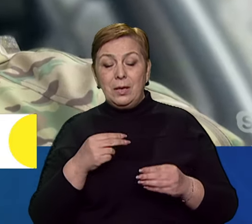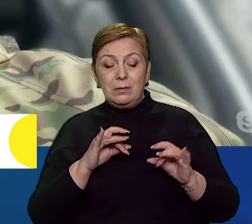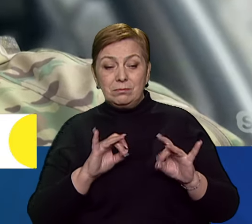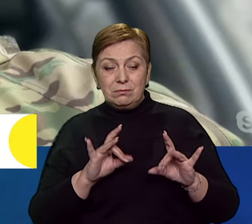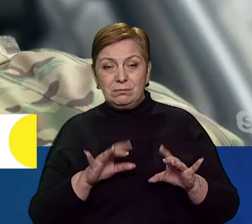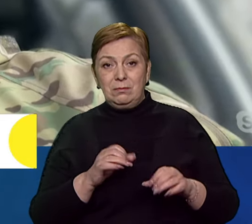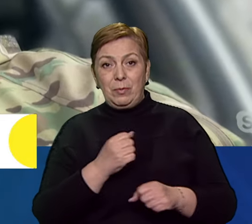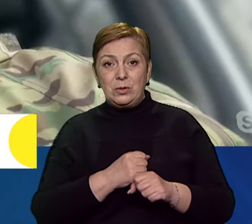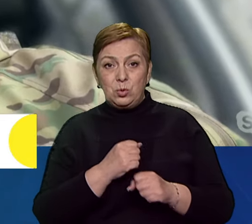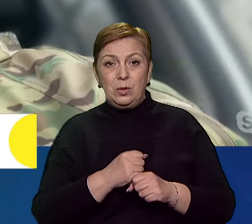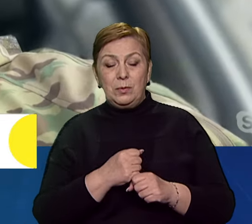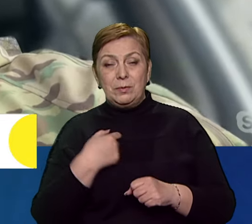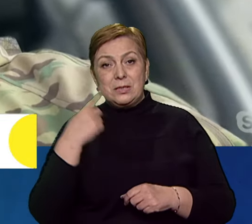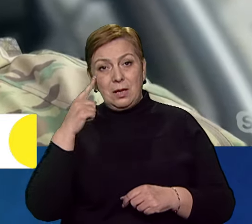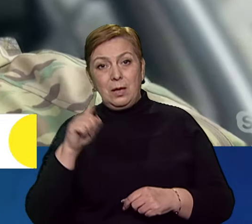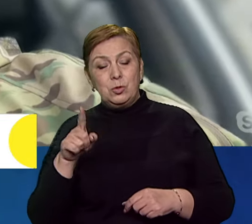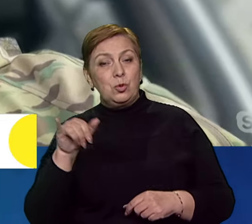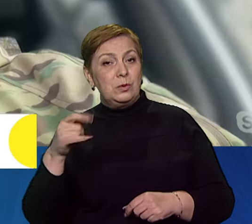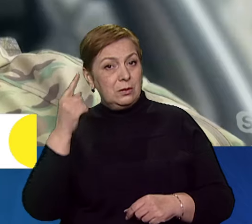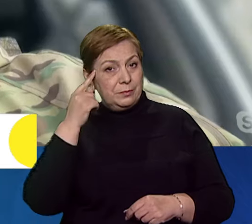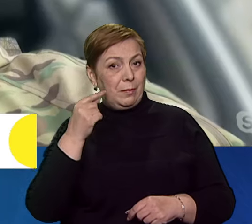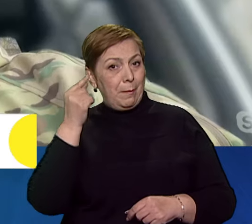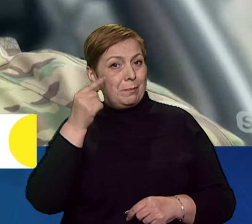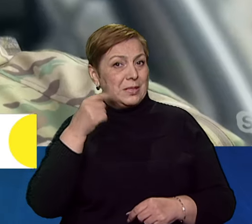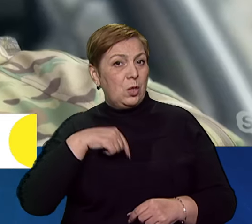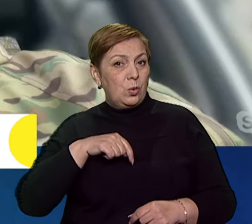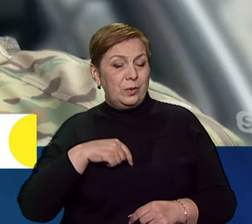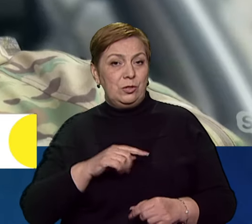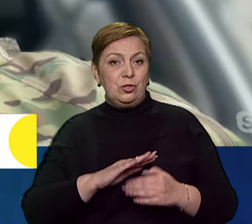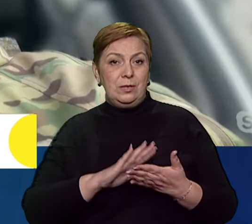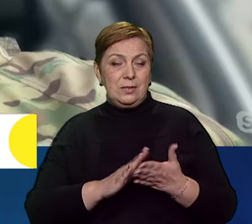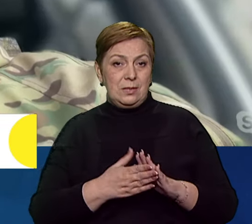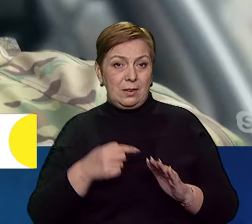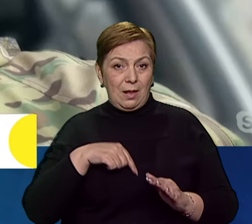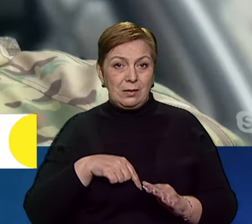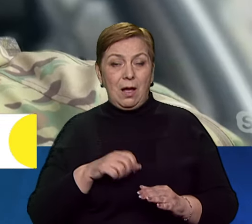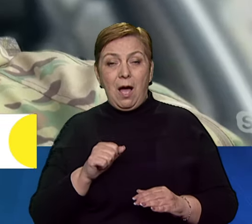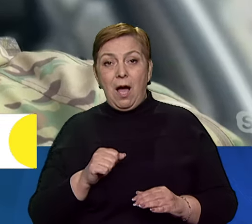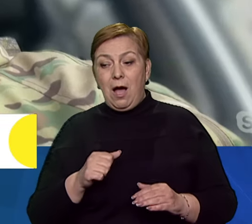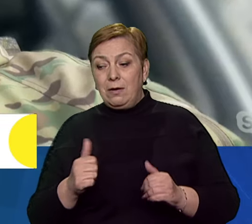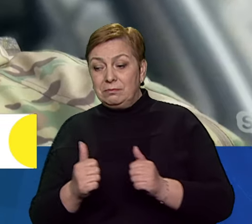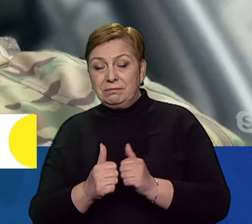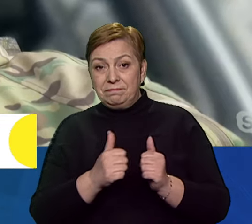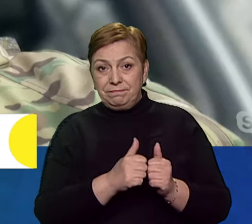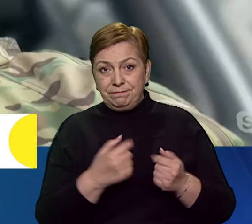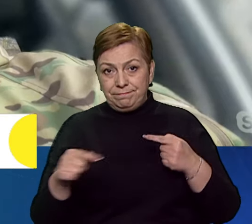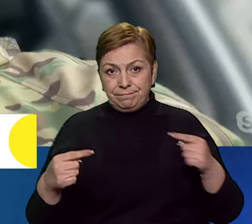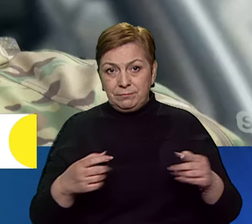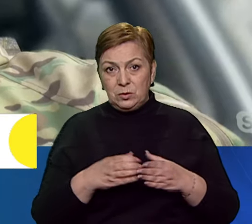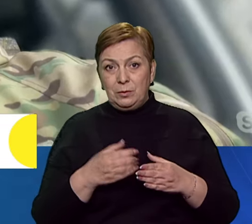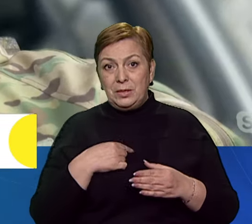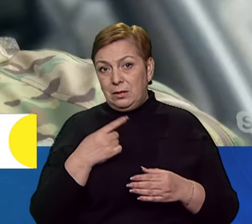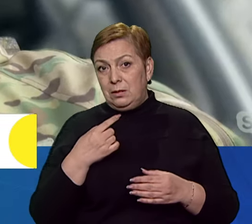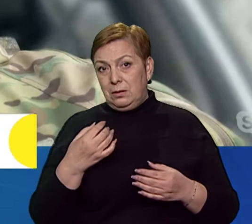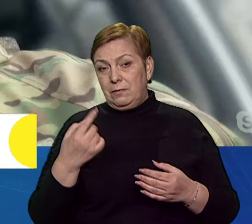що у них на думках, який в них психологічний стан, але в суміжних підрозділах мені